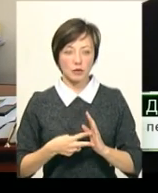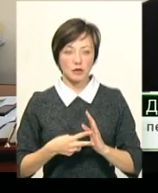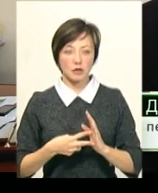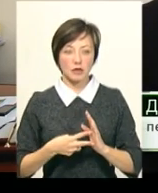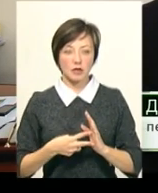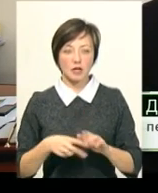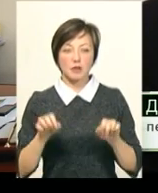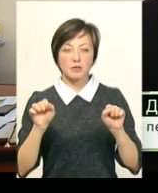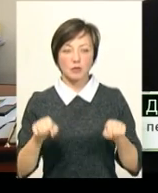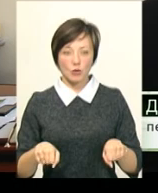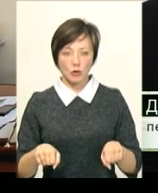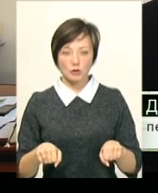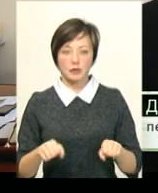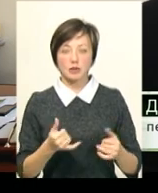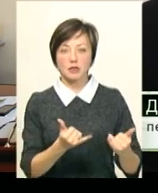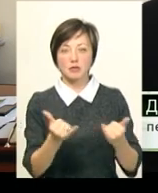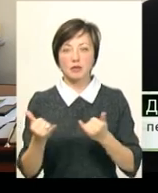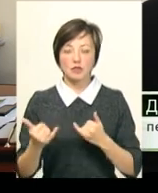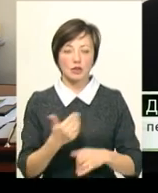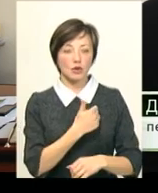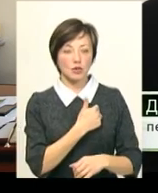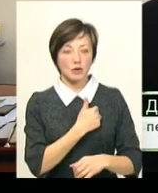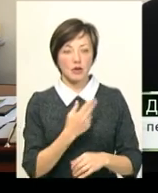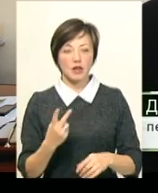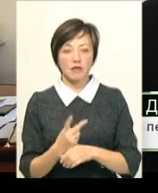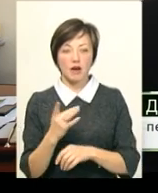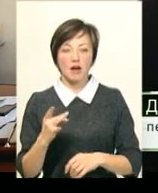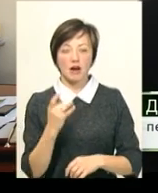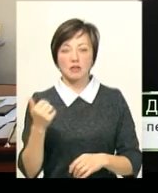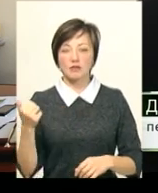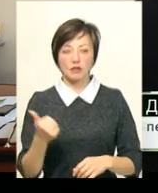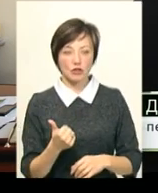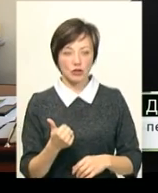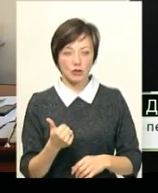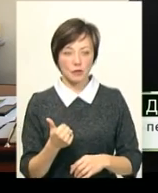ми зможемо забезпечити хоча б двічі на тиждень